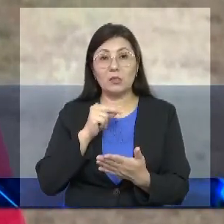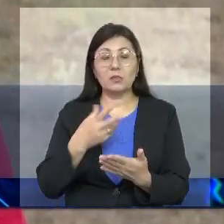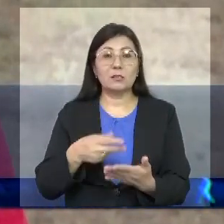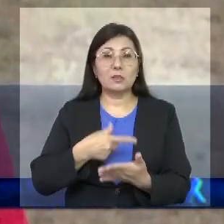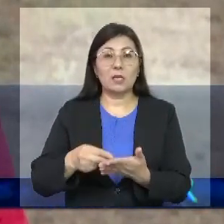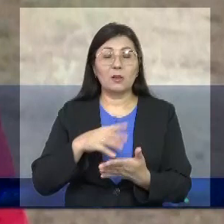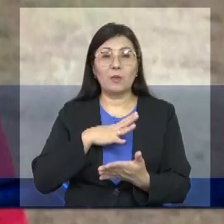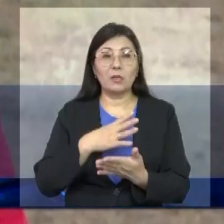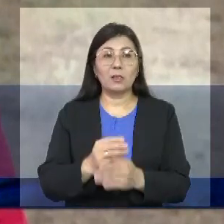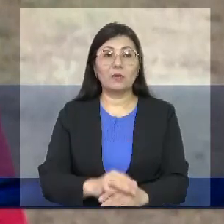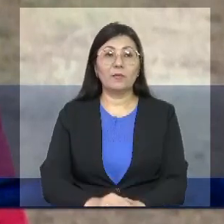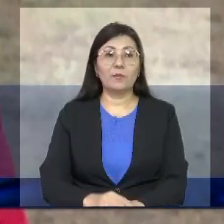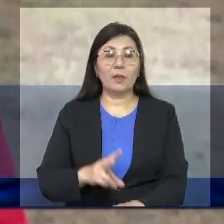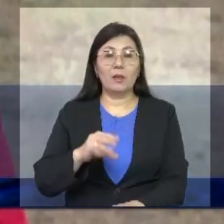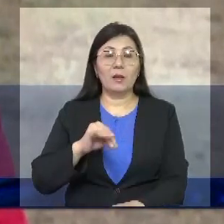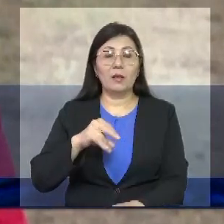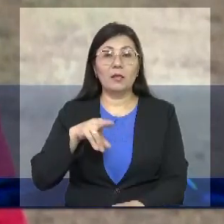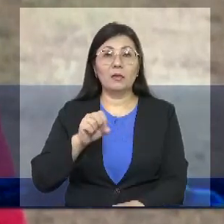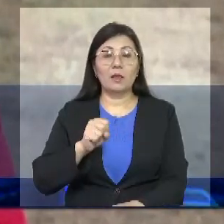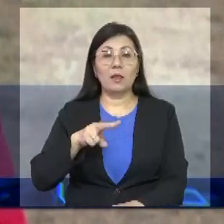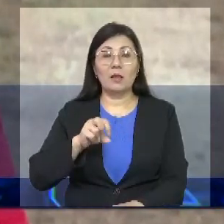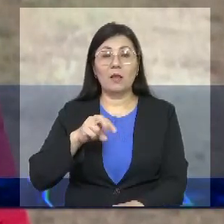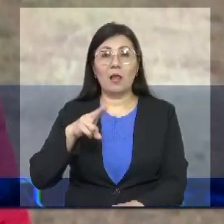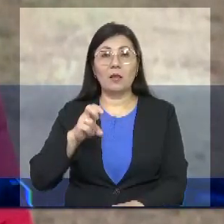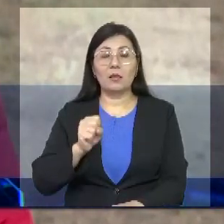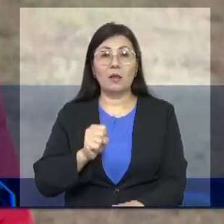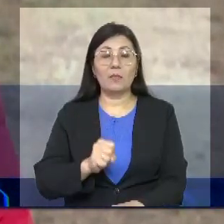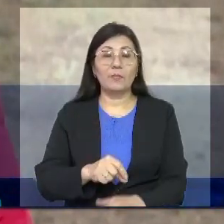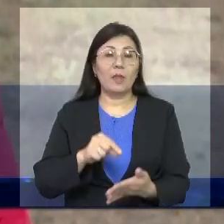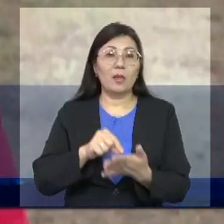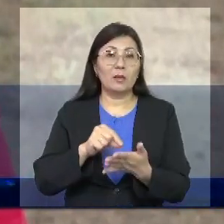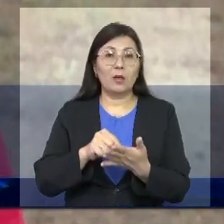Kazın iki türünün aldık, linda, landa deyken. Al sözün tavuktan,